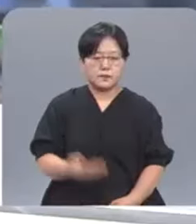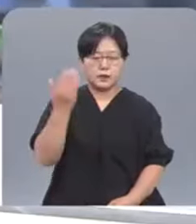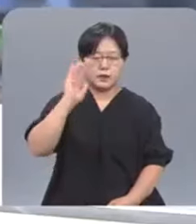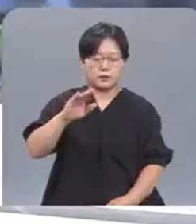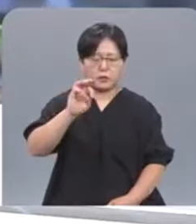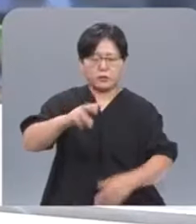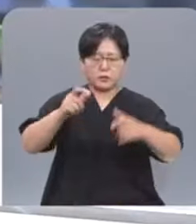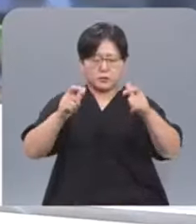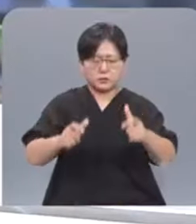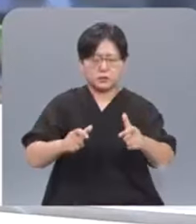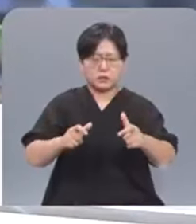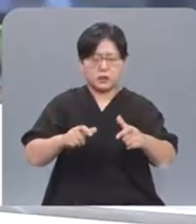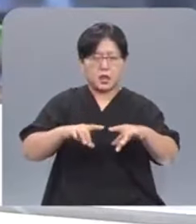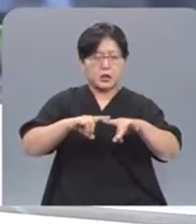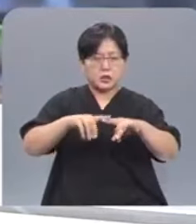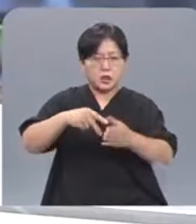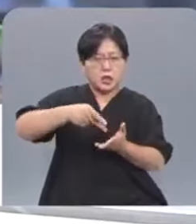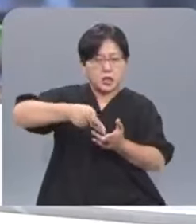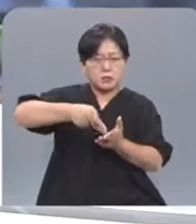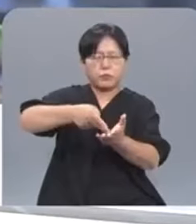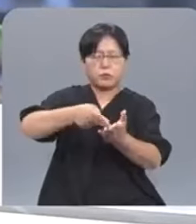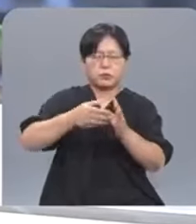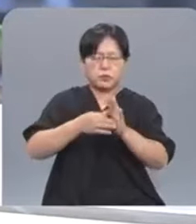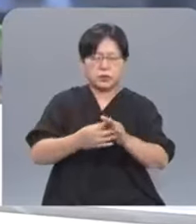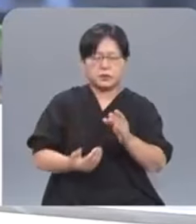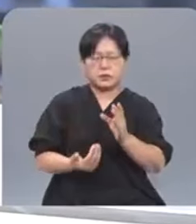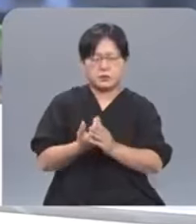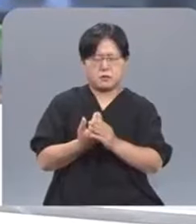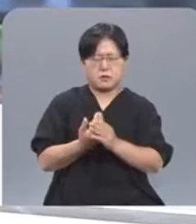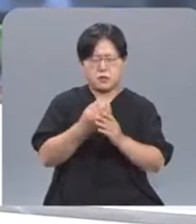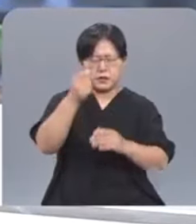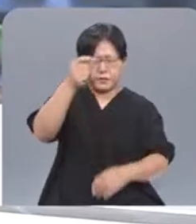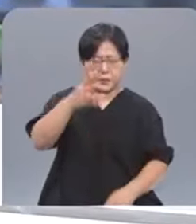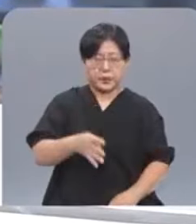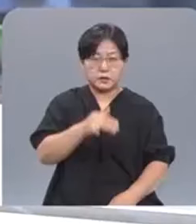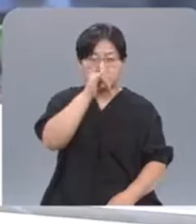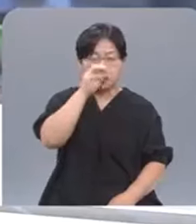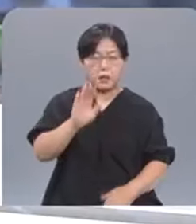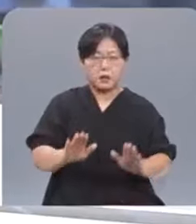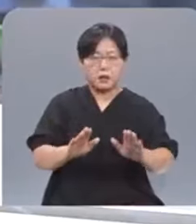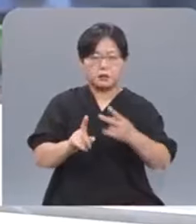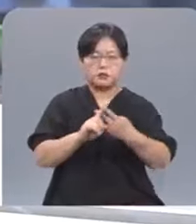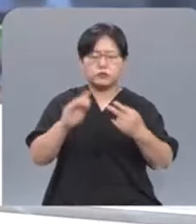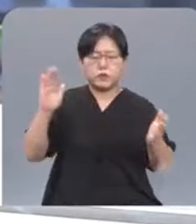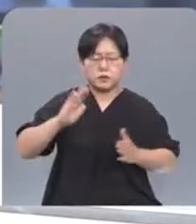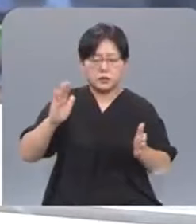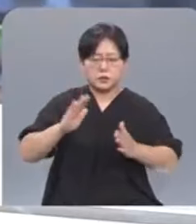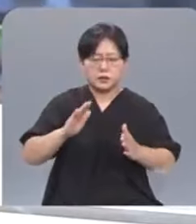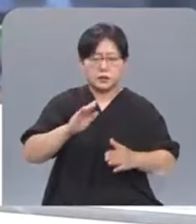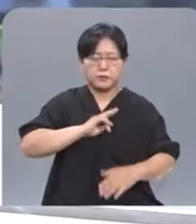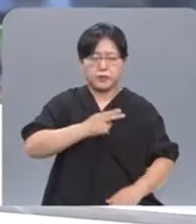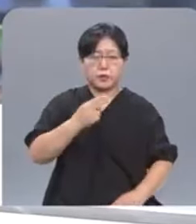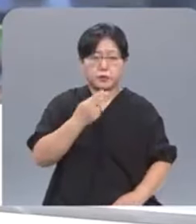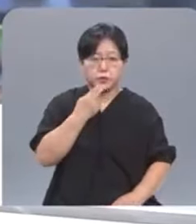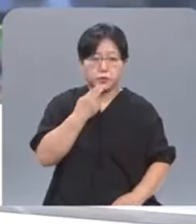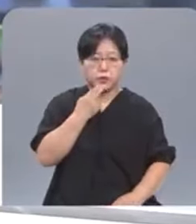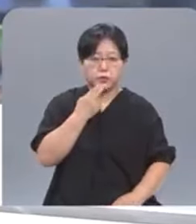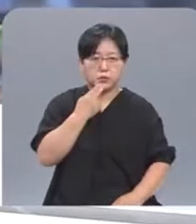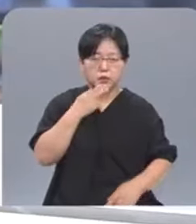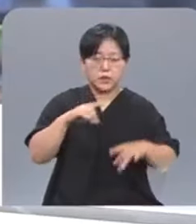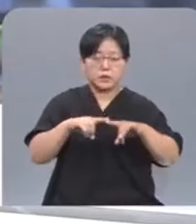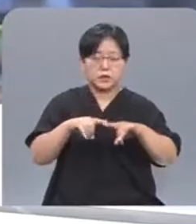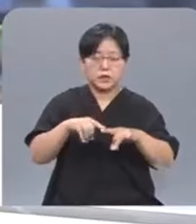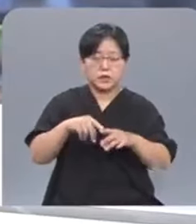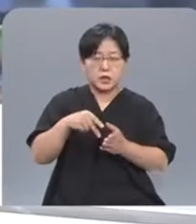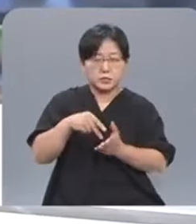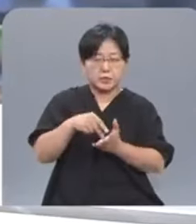최근에 광주 지역에서 전동 킥보드와 관련한 사고가 끊이질 않고 있습니다. 이번에는 한 중학생이 면허가 없이 전동